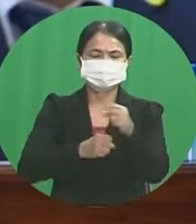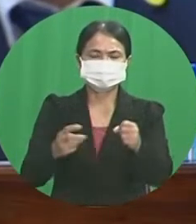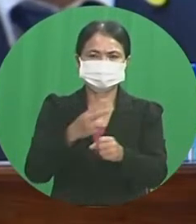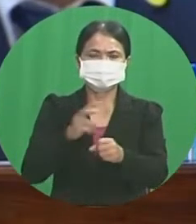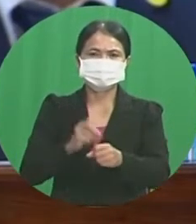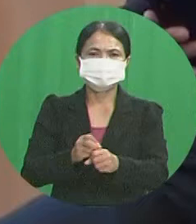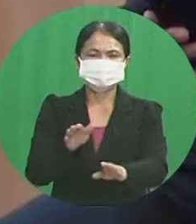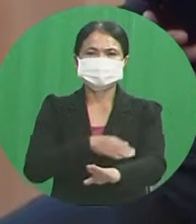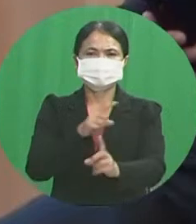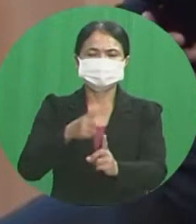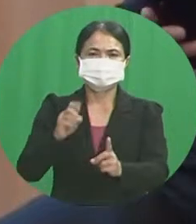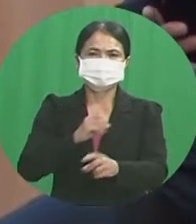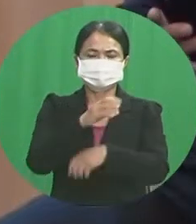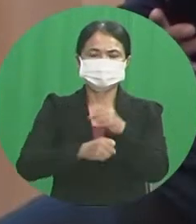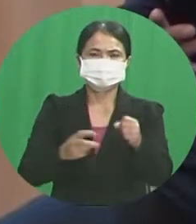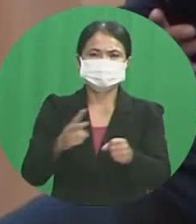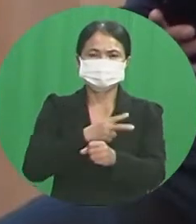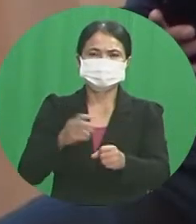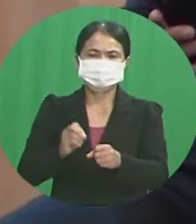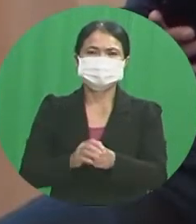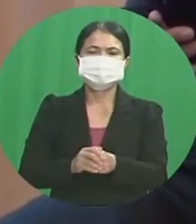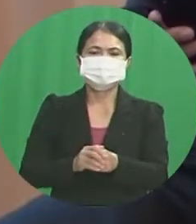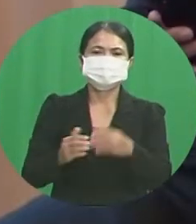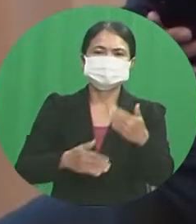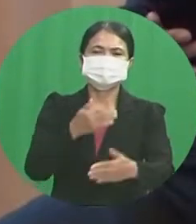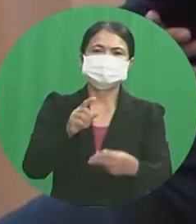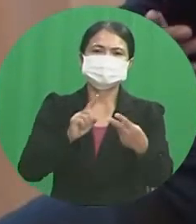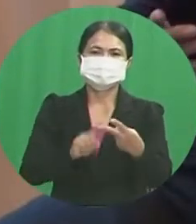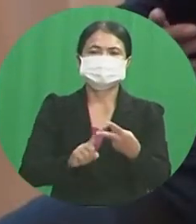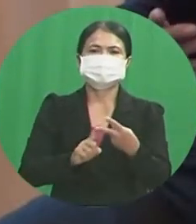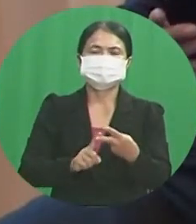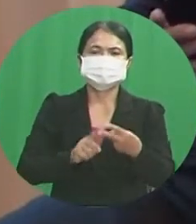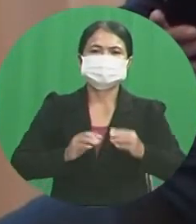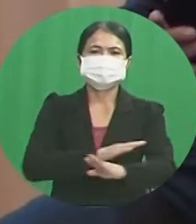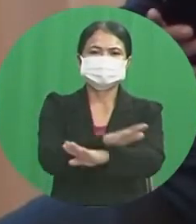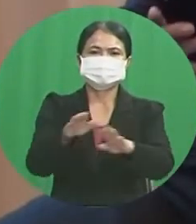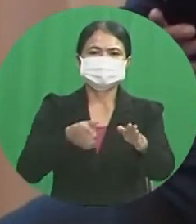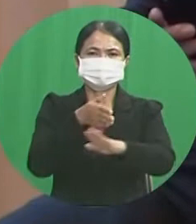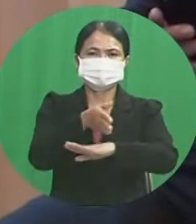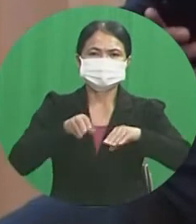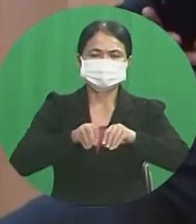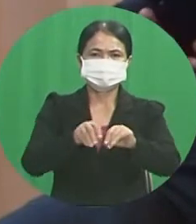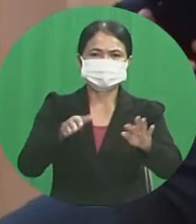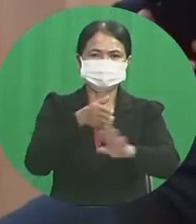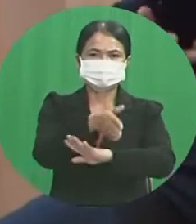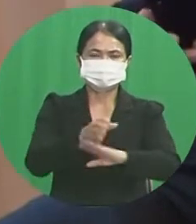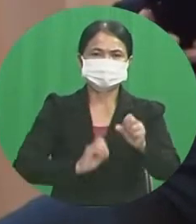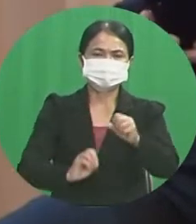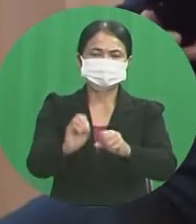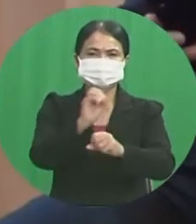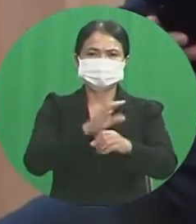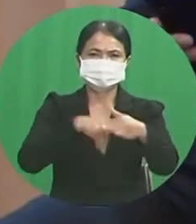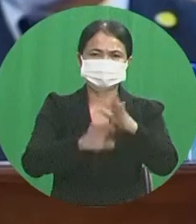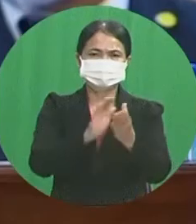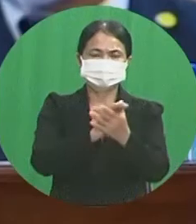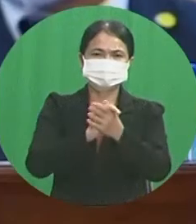2020រហូតដល់ខែតុលាឆ្នាំ2020ដំណាក់កាលទី2ការគ្រប់គ្រងការឆ្លងរាលដាលការឆ្លង COVID-19 ចូលស